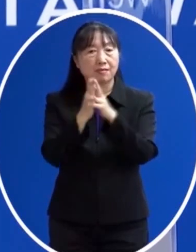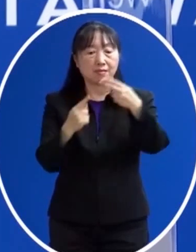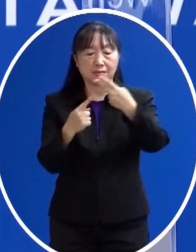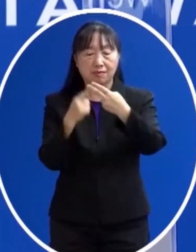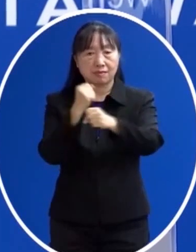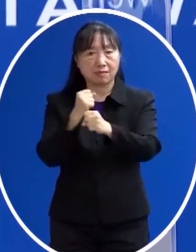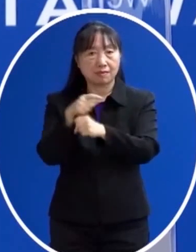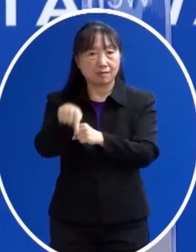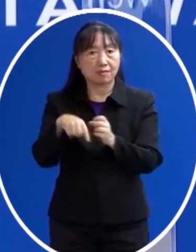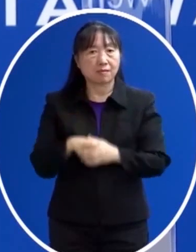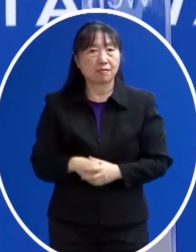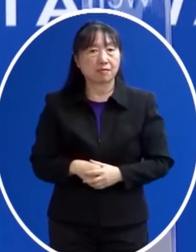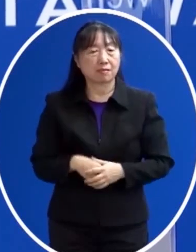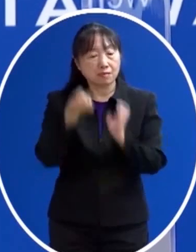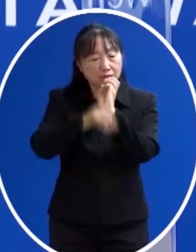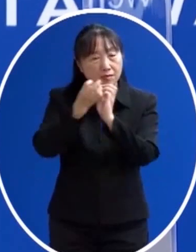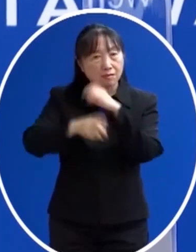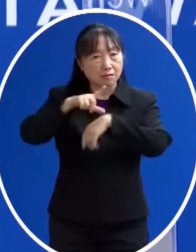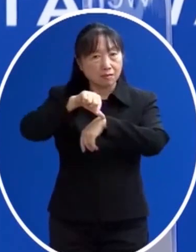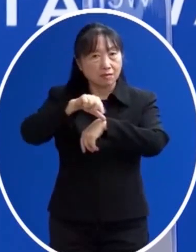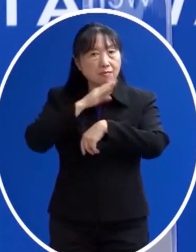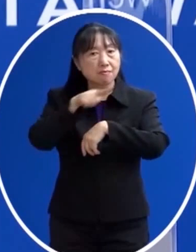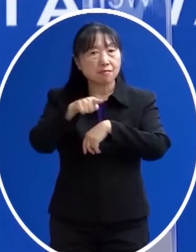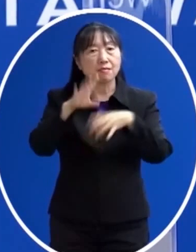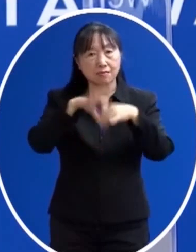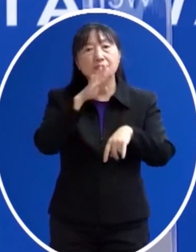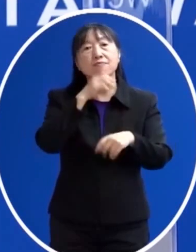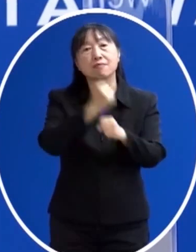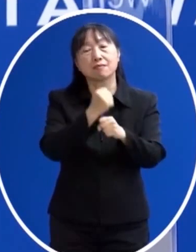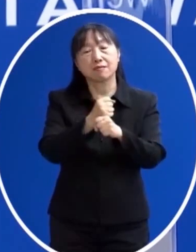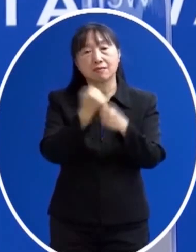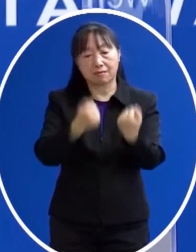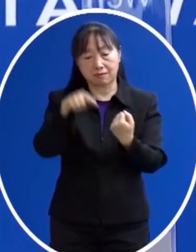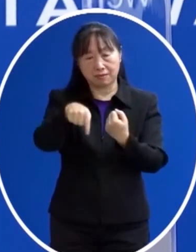那整体详细的时间基本上他是上班的时间在那个